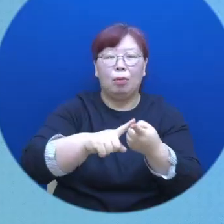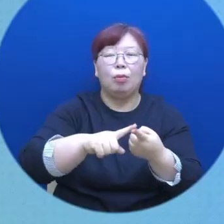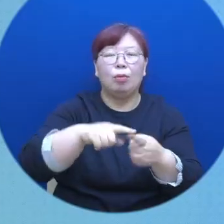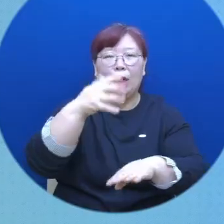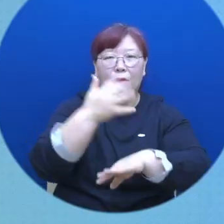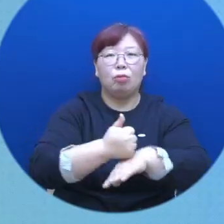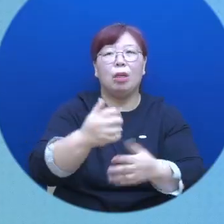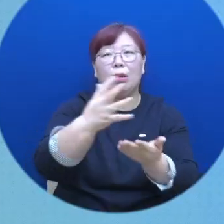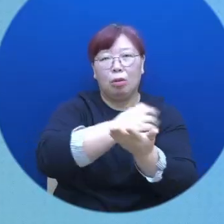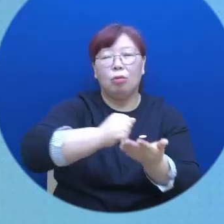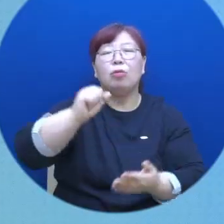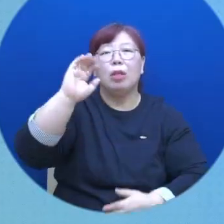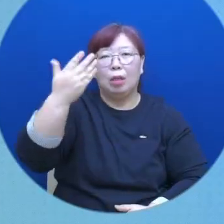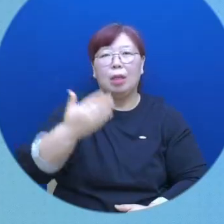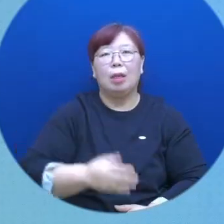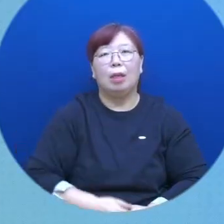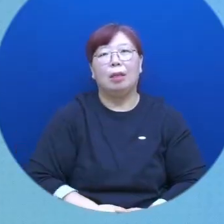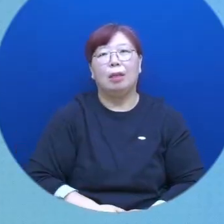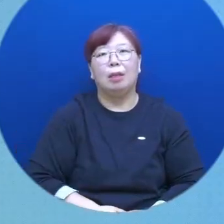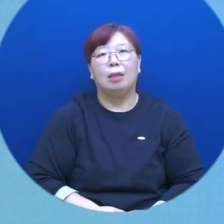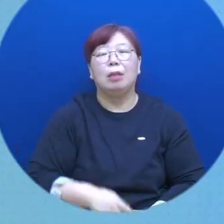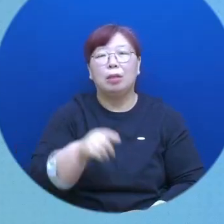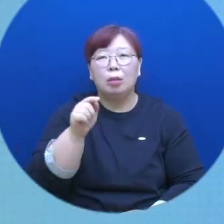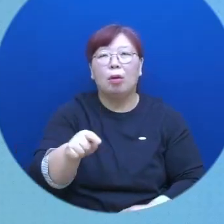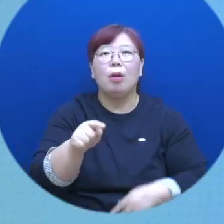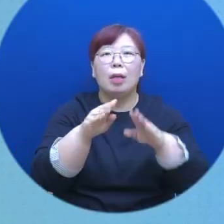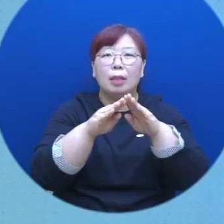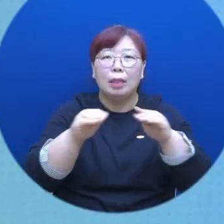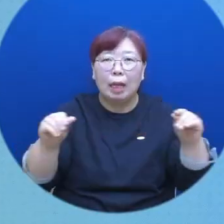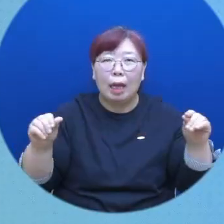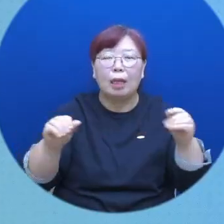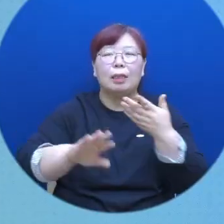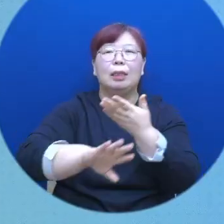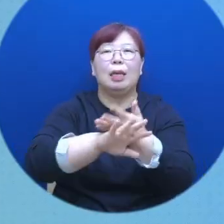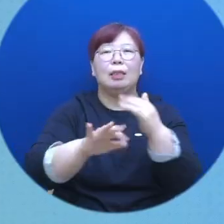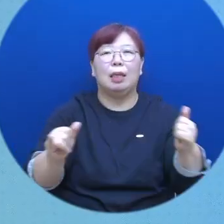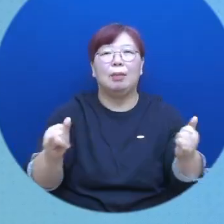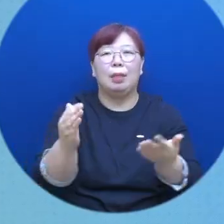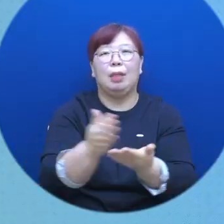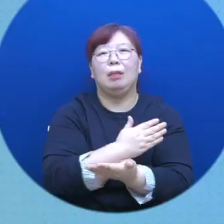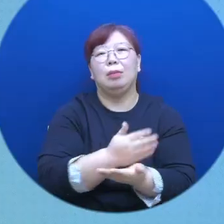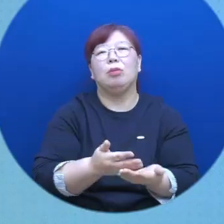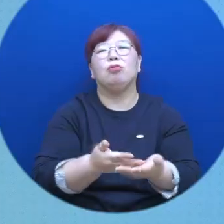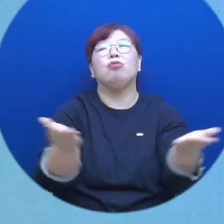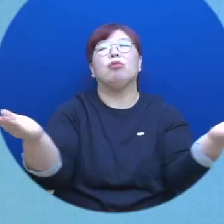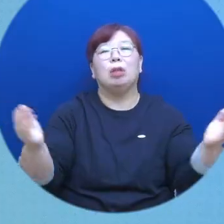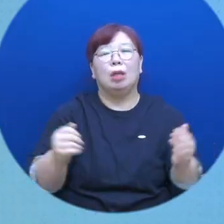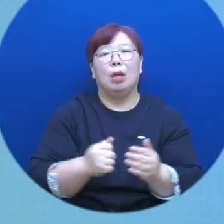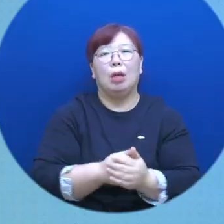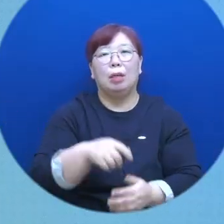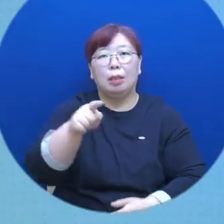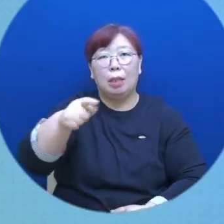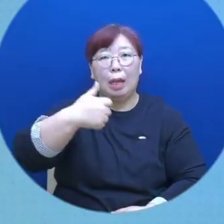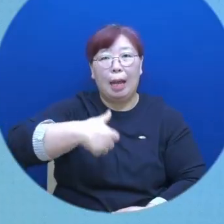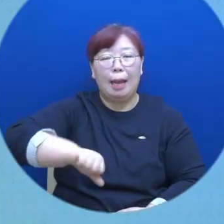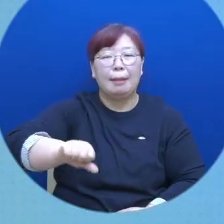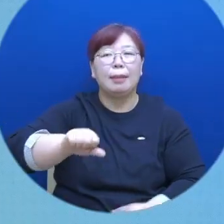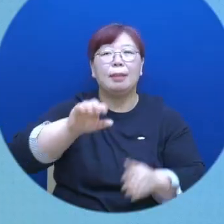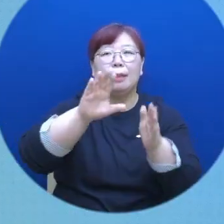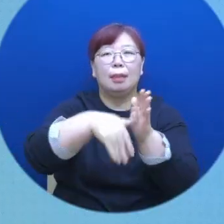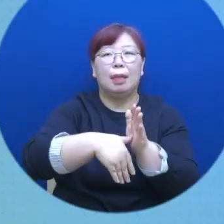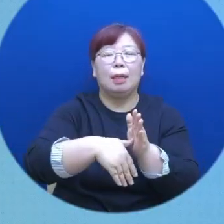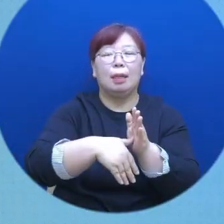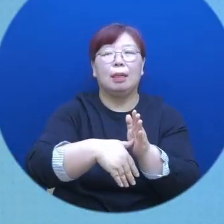말씀합니다. 너의 땅 다른 이들에게 넘겨주겠어. 그리고 네 아들 네 아내